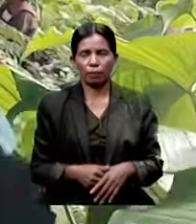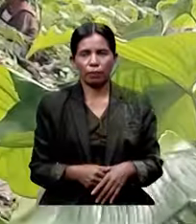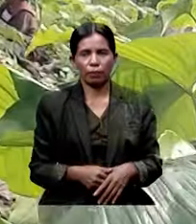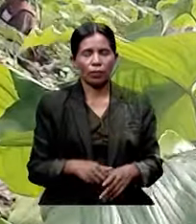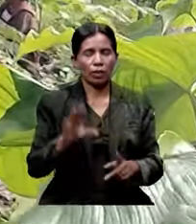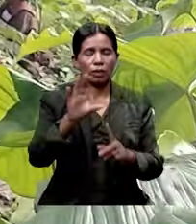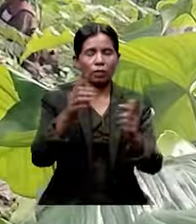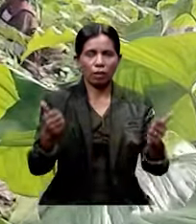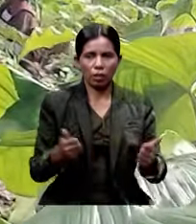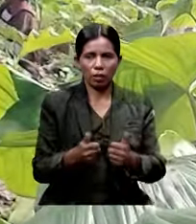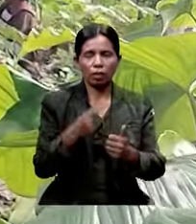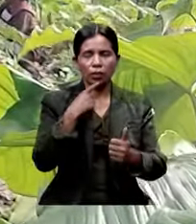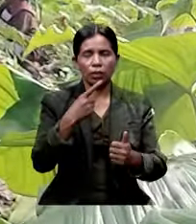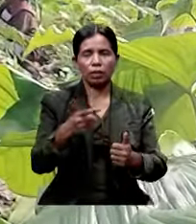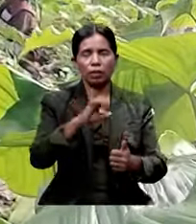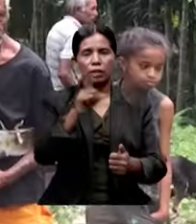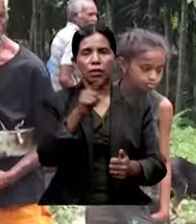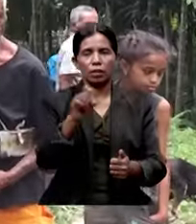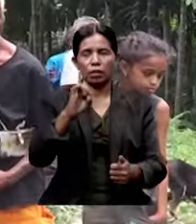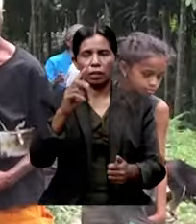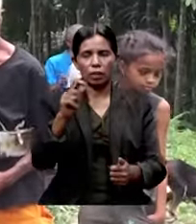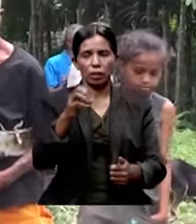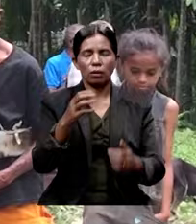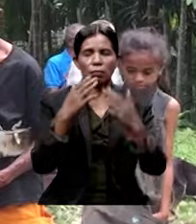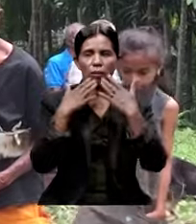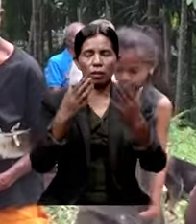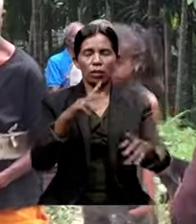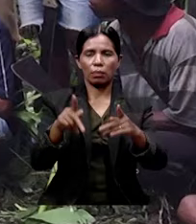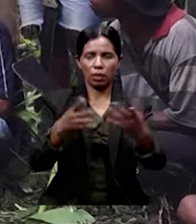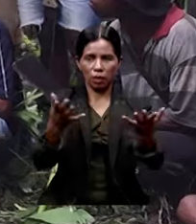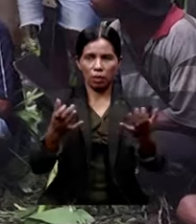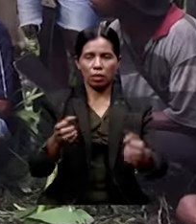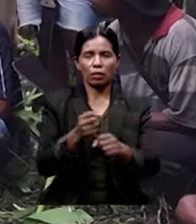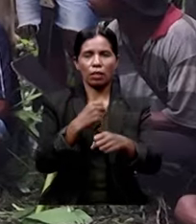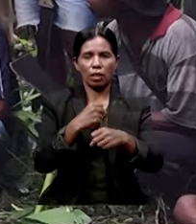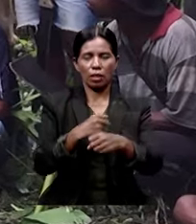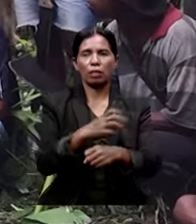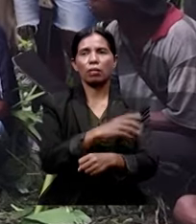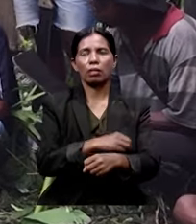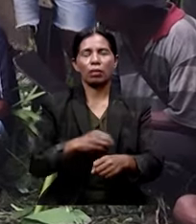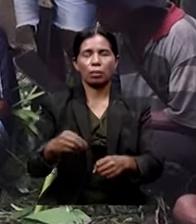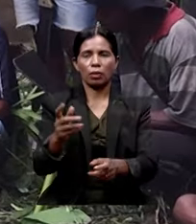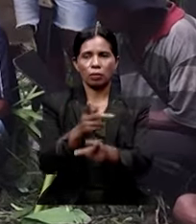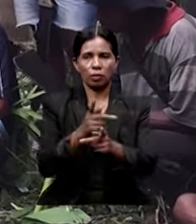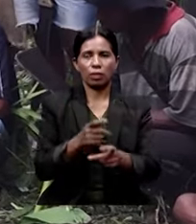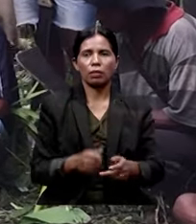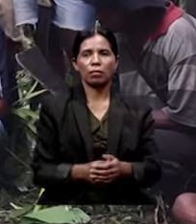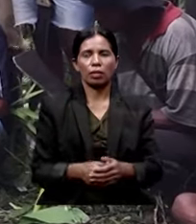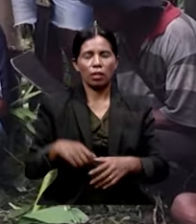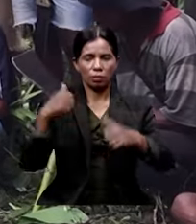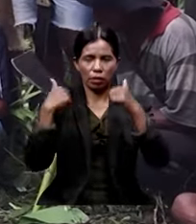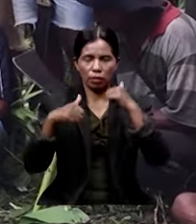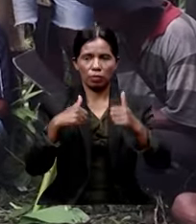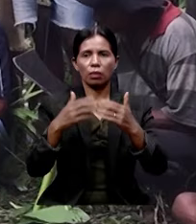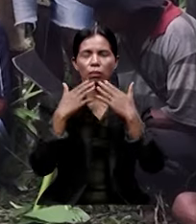Sefi Aldea Naulale, Zitu Wal Guterres, agradece ba komunidade ni inisiativa, o di realiza tara bando. Autoridade, a mi agradece teves tamba